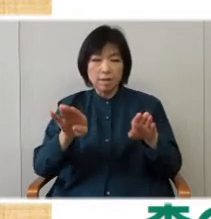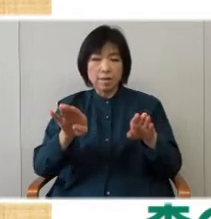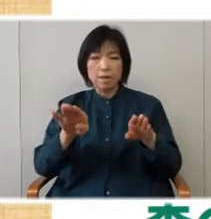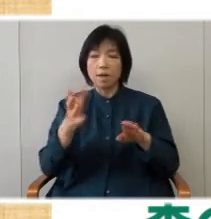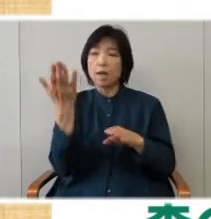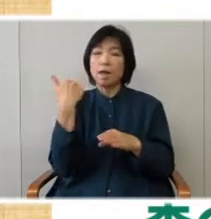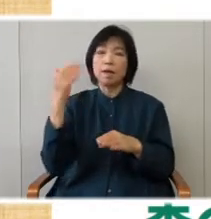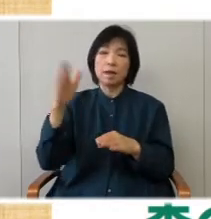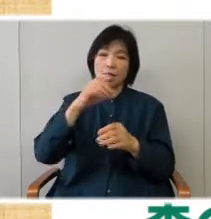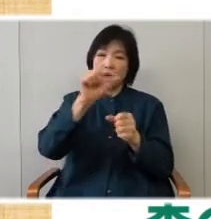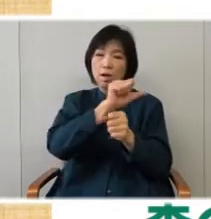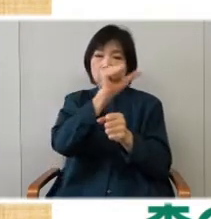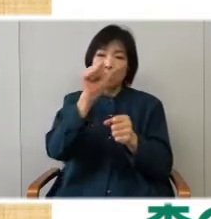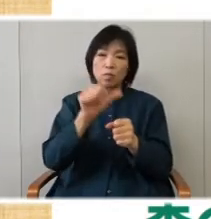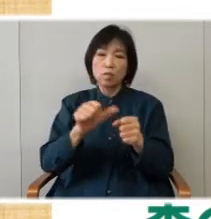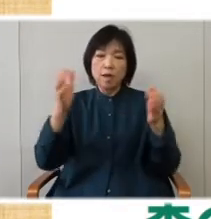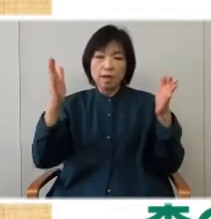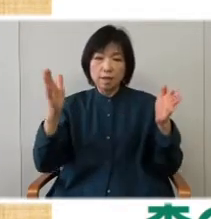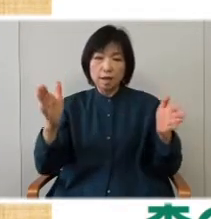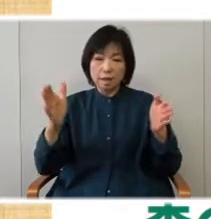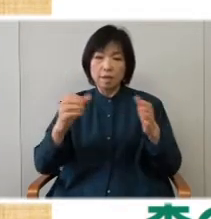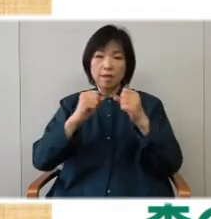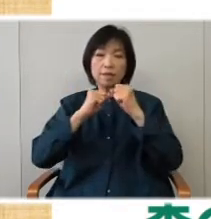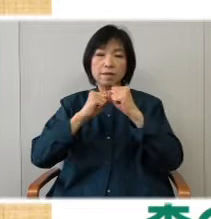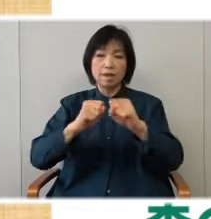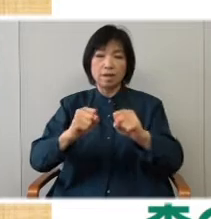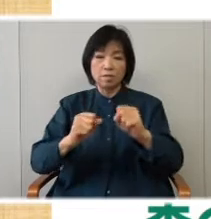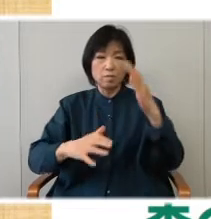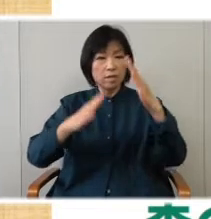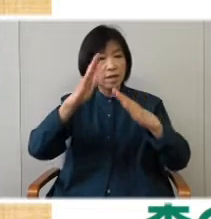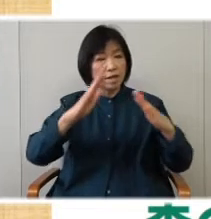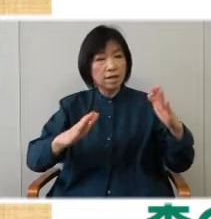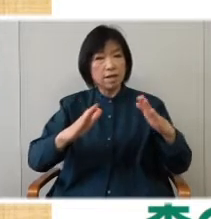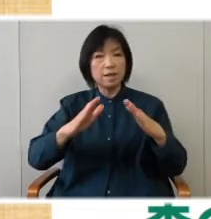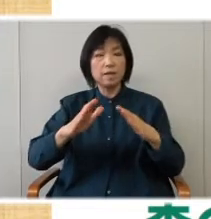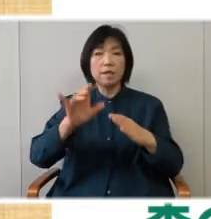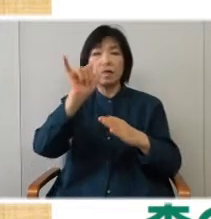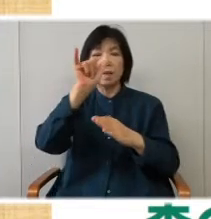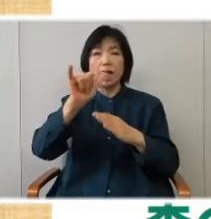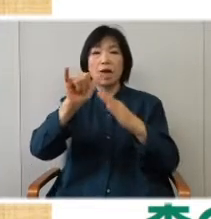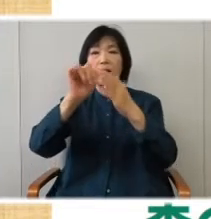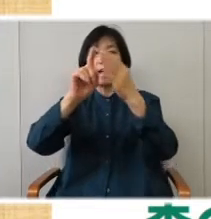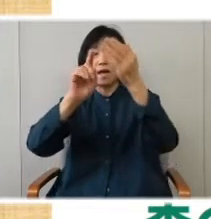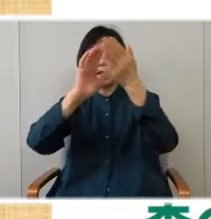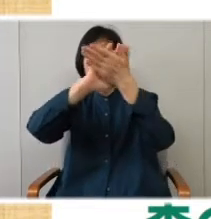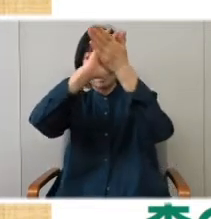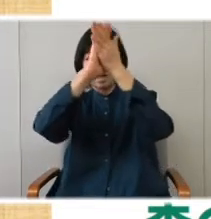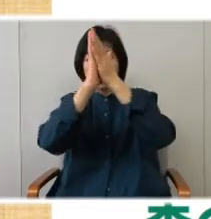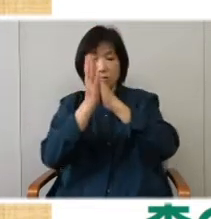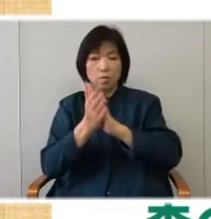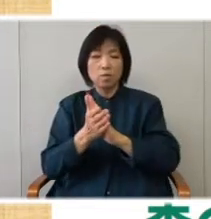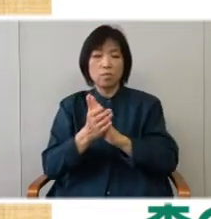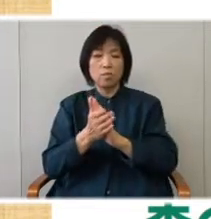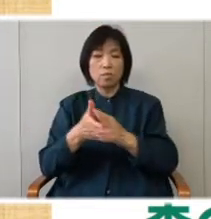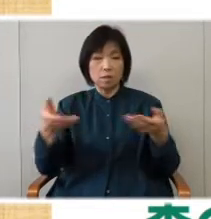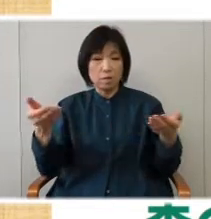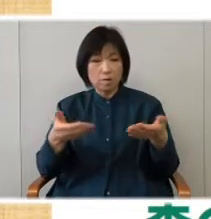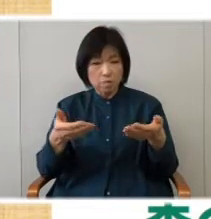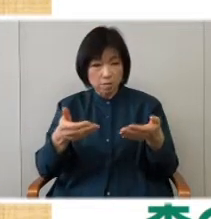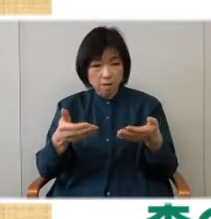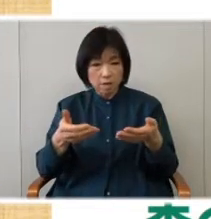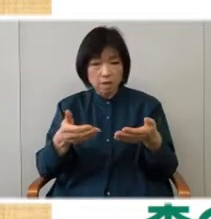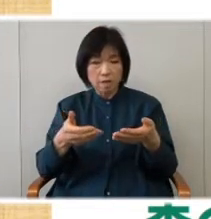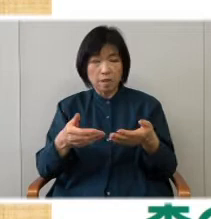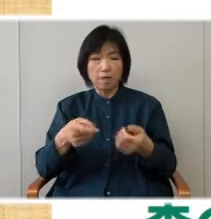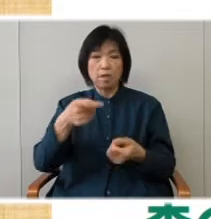ております林野庁の補助事業、林業成長産業化地域創出モデル事業ということで、これも